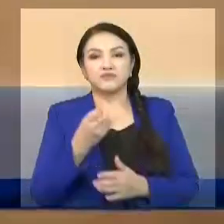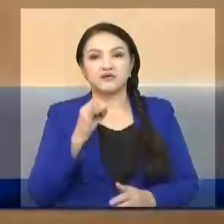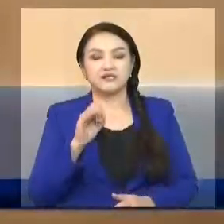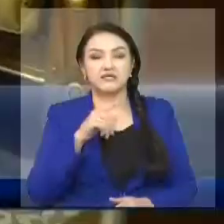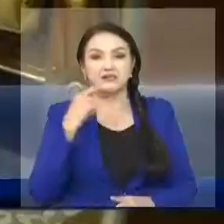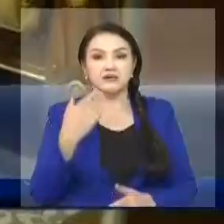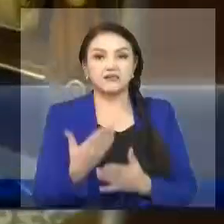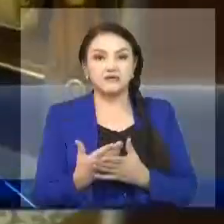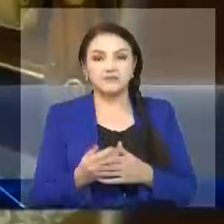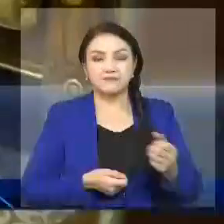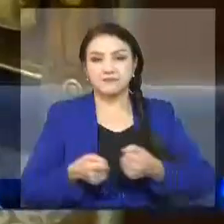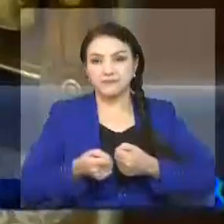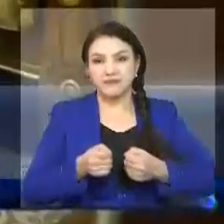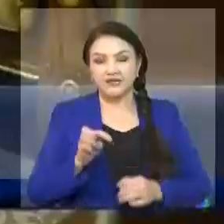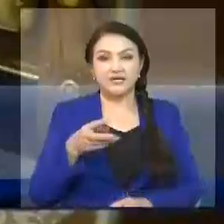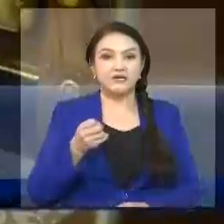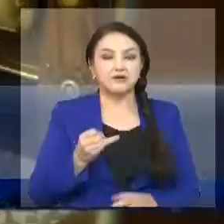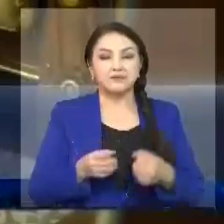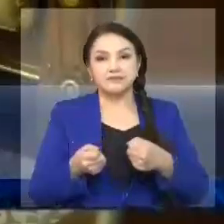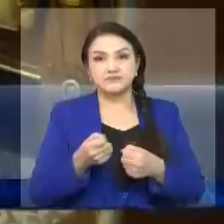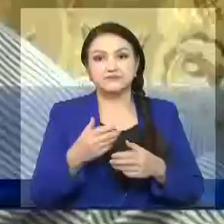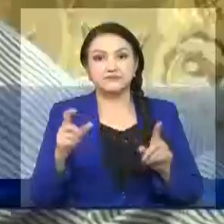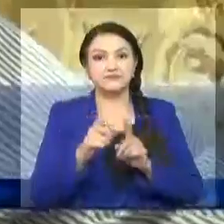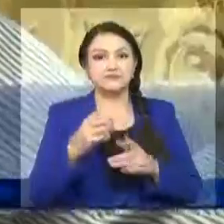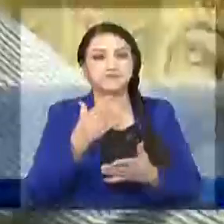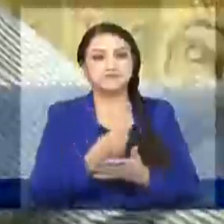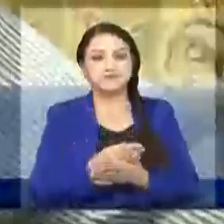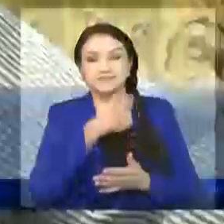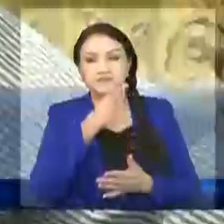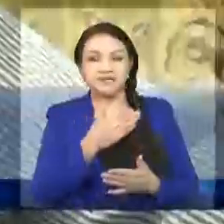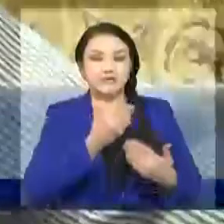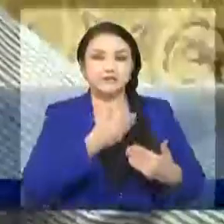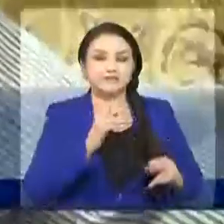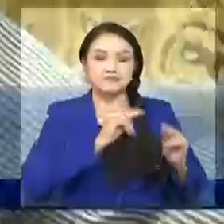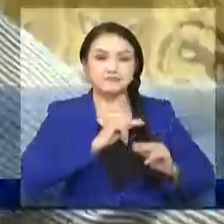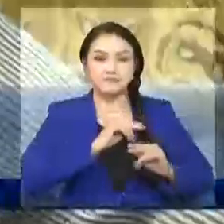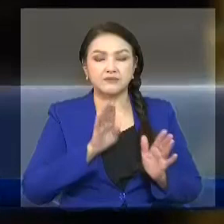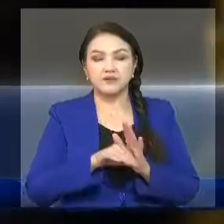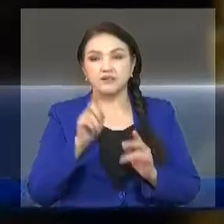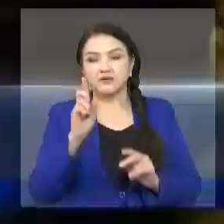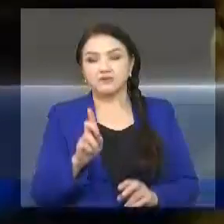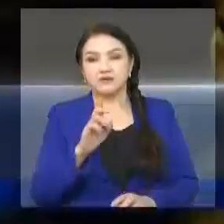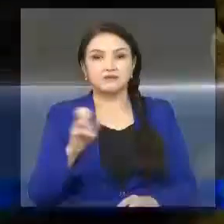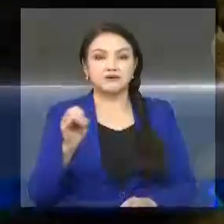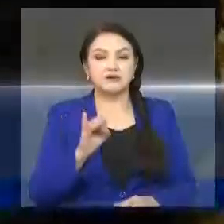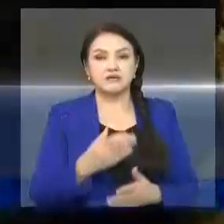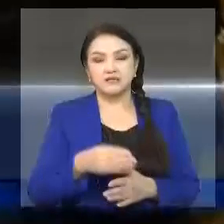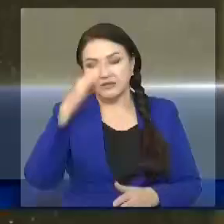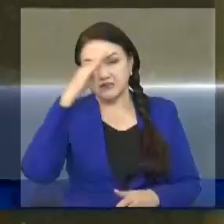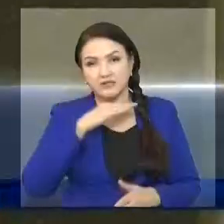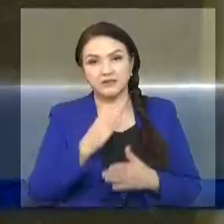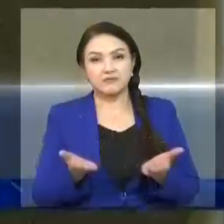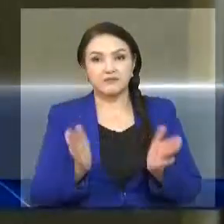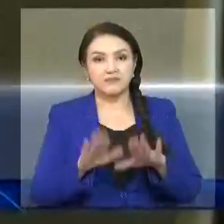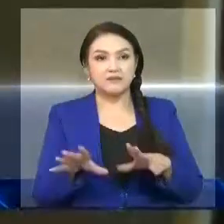даже должность заместителя руководителя райсельхозуправления. К слову, в свое время даже хотел работать в органах госбезопасности. Опасности, но по настоянию отца принял решение